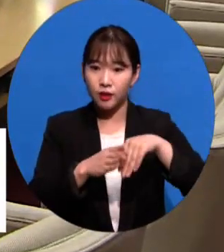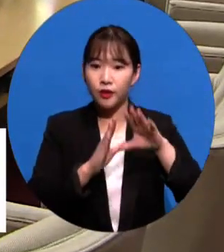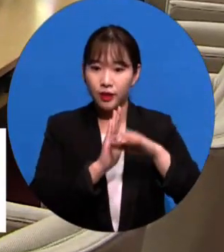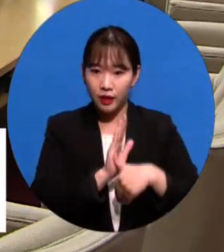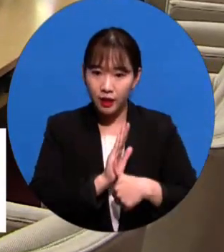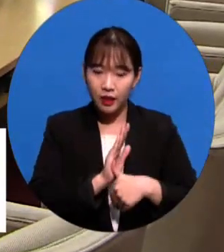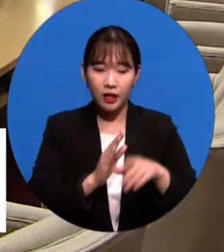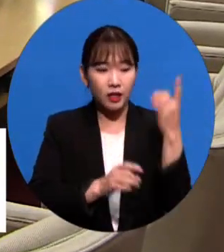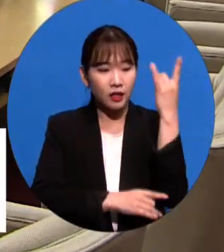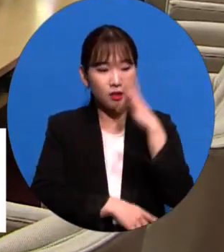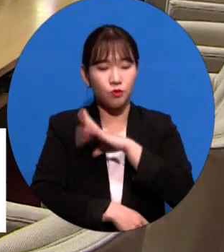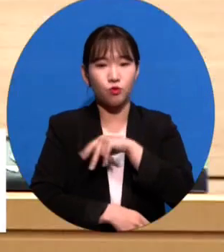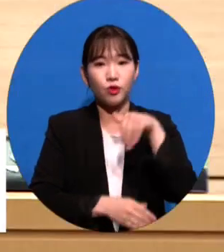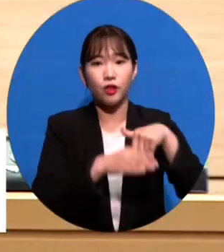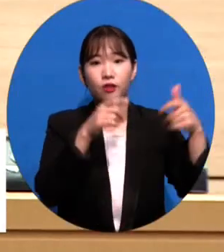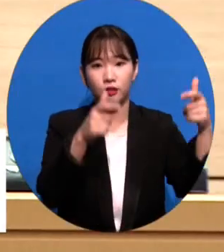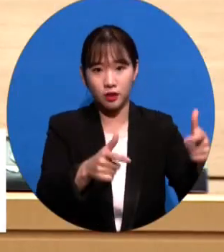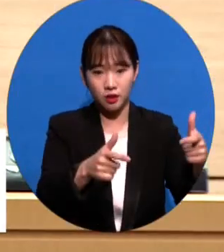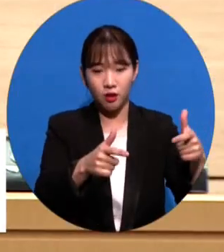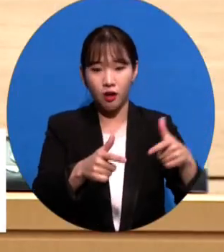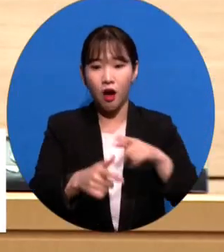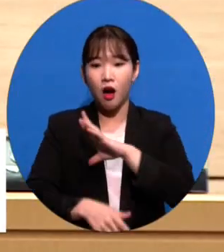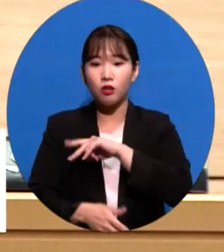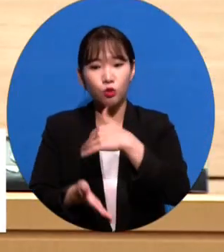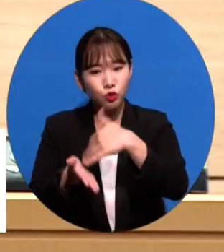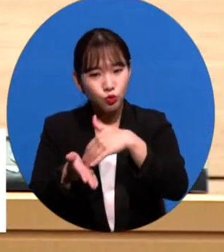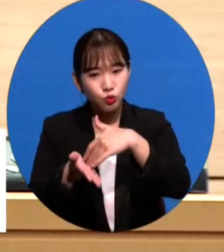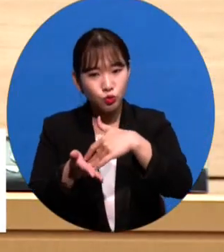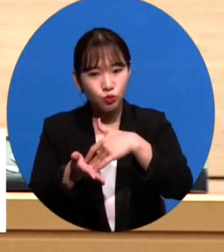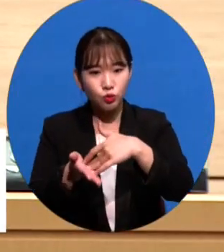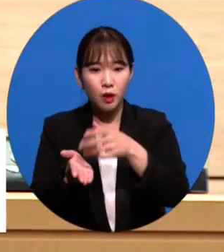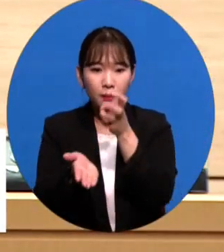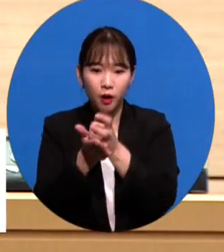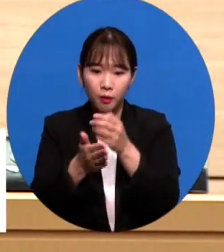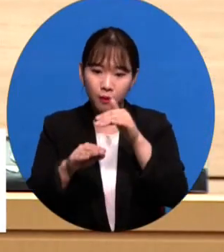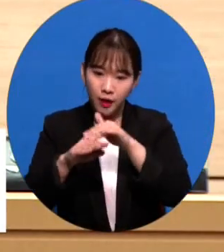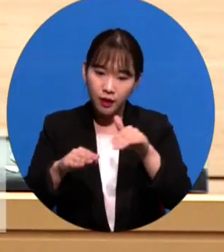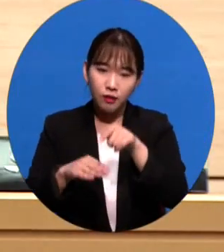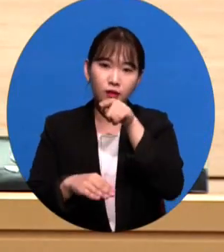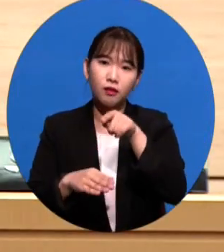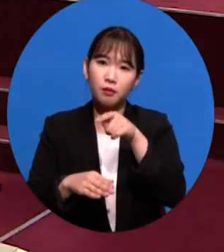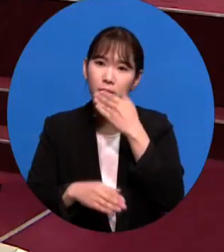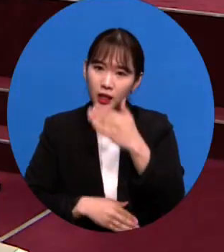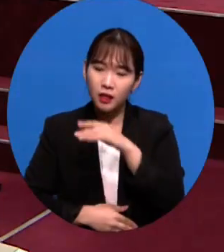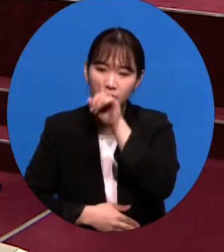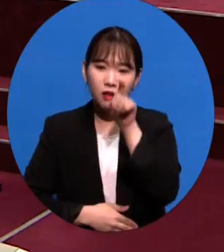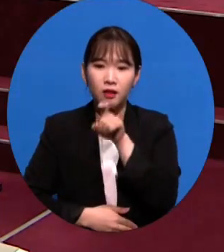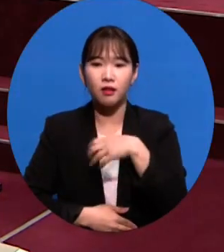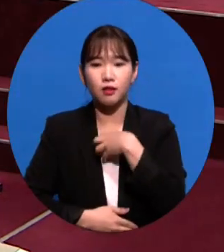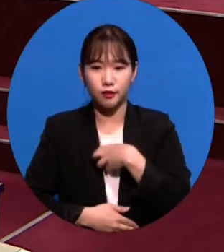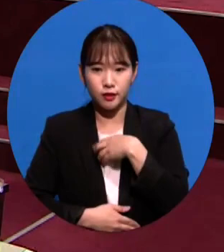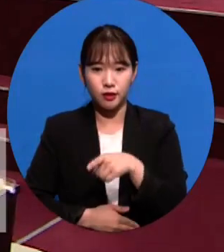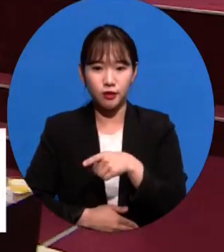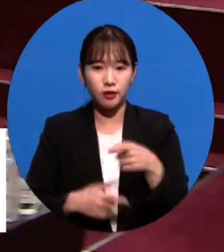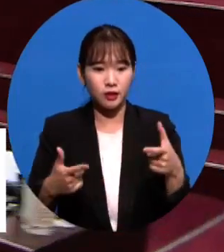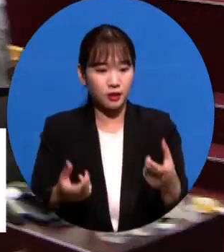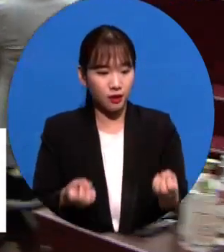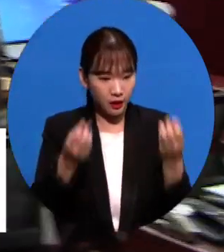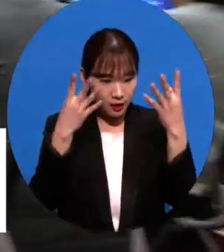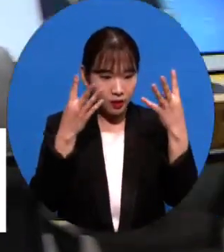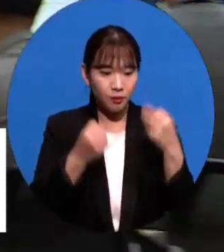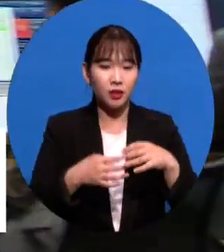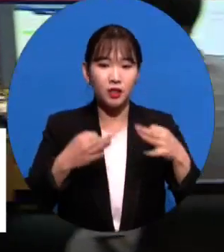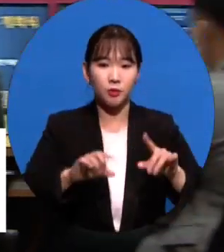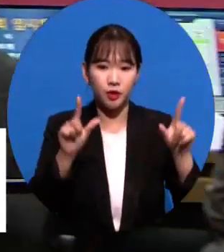지방선거에서의 기초의원 선거구와 의원 정수를 규정한 조례안 처리가 걱정입니다. 지역 행사가 많은